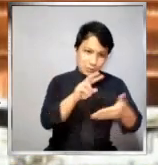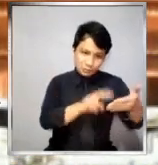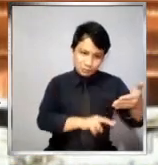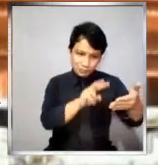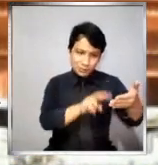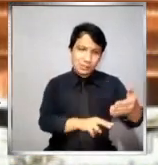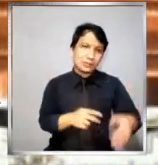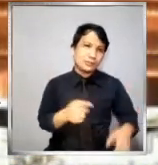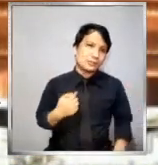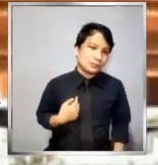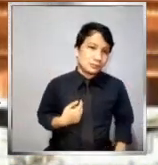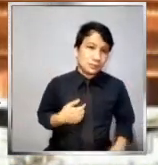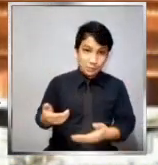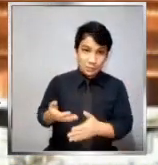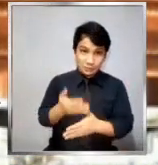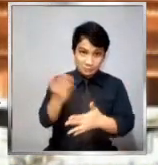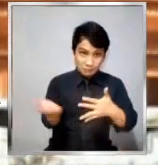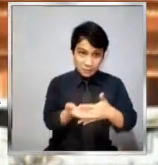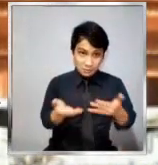ko.